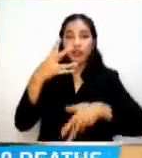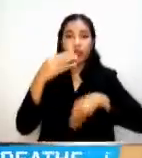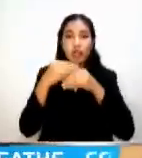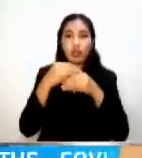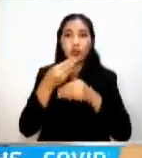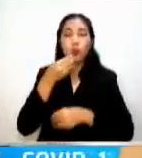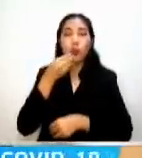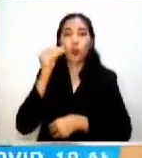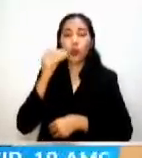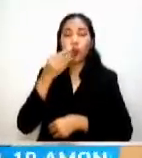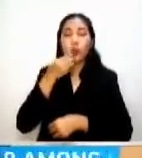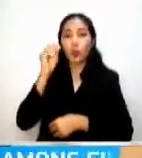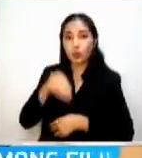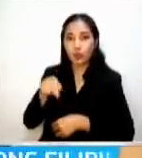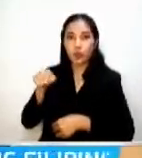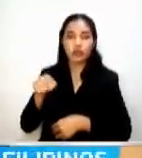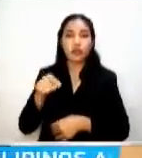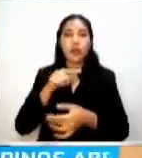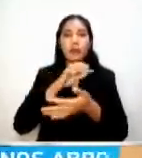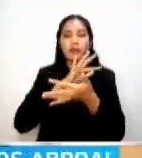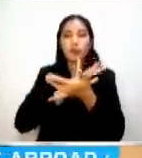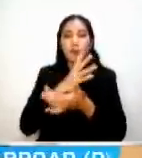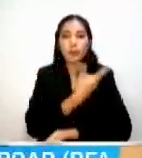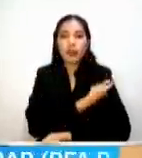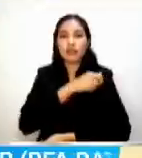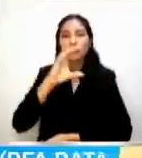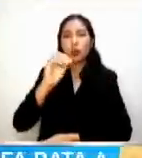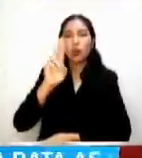bakunang CoronaVac. Ang mainit na balita hatid ni Ian Cruz.